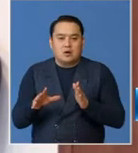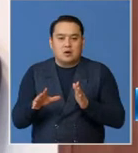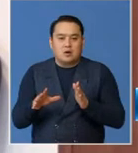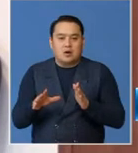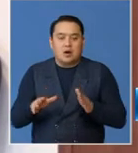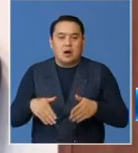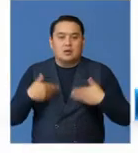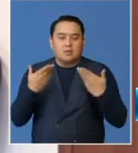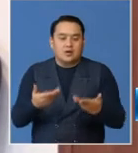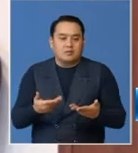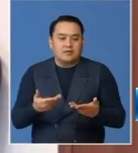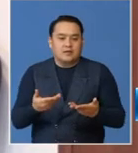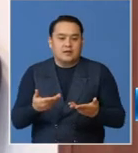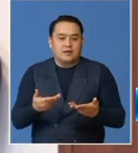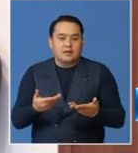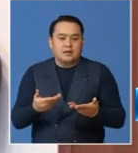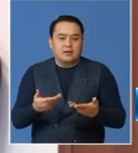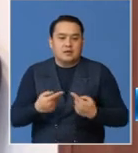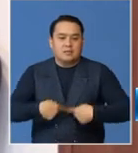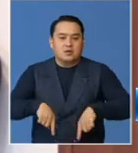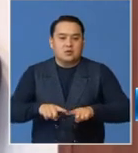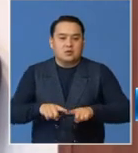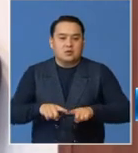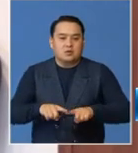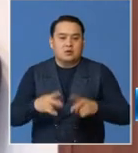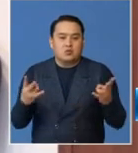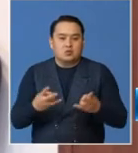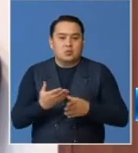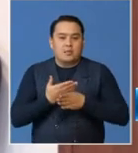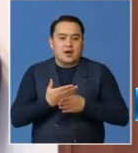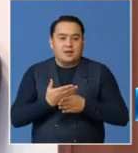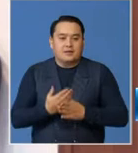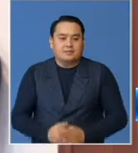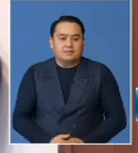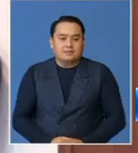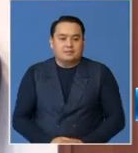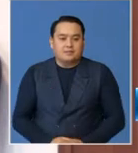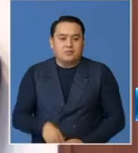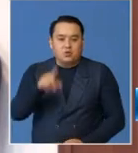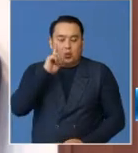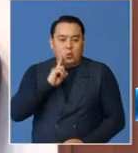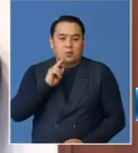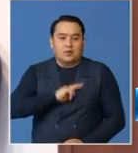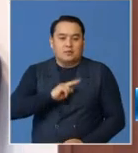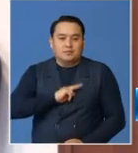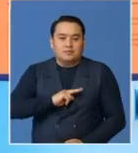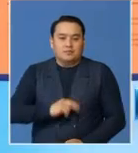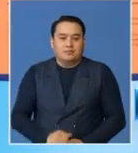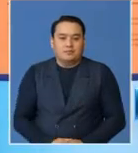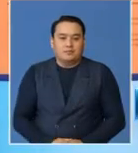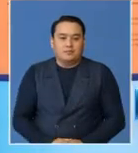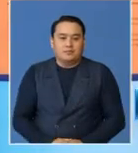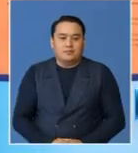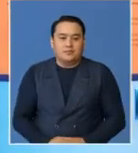нам отправляет резюме, биржа труда нам очень помогает. И удобно работать сейчас.